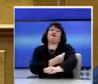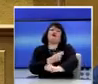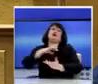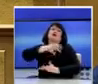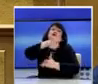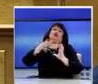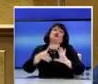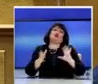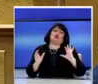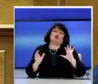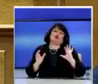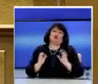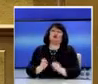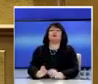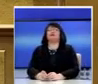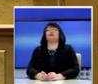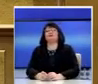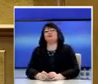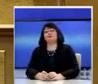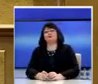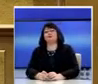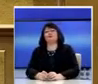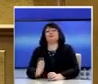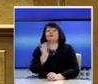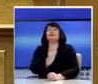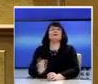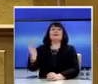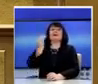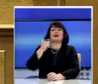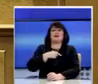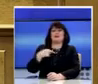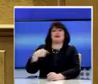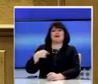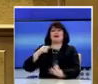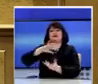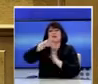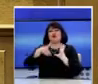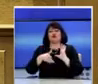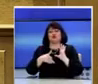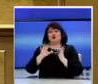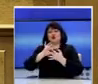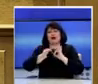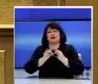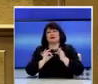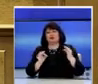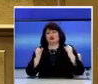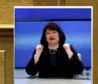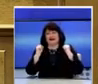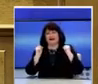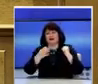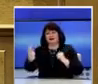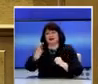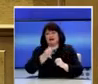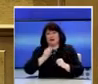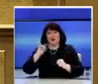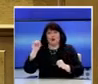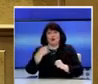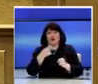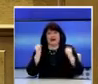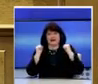τον υπόλοιπο κόσμο. Ο επικεφαλής του Παγκόσμιου Οργανισμού Υγείας είπε «Αν δεν είναι όλοι